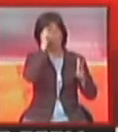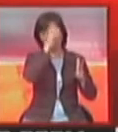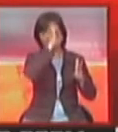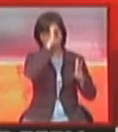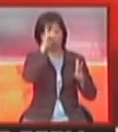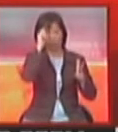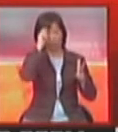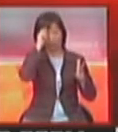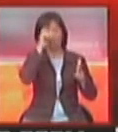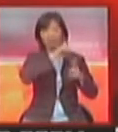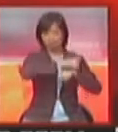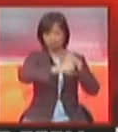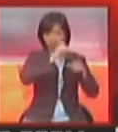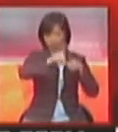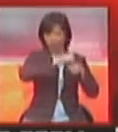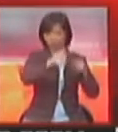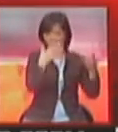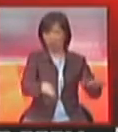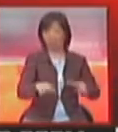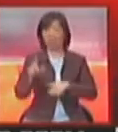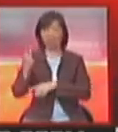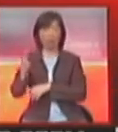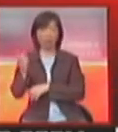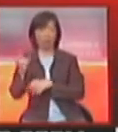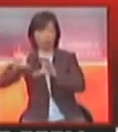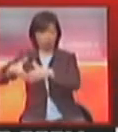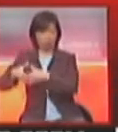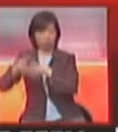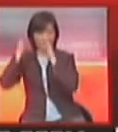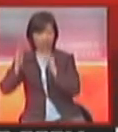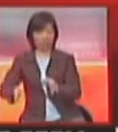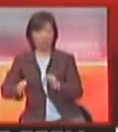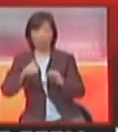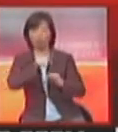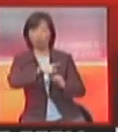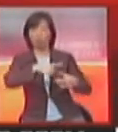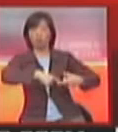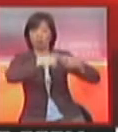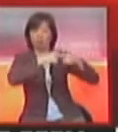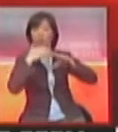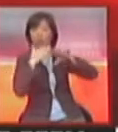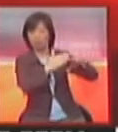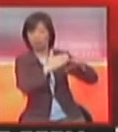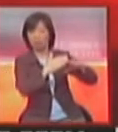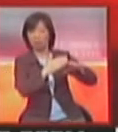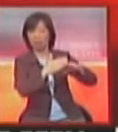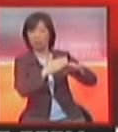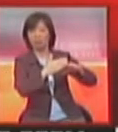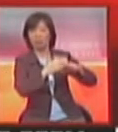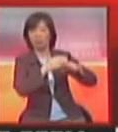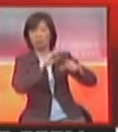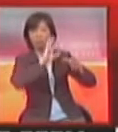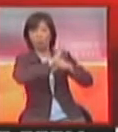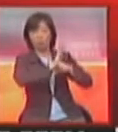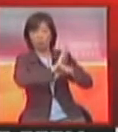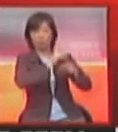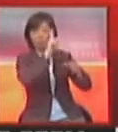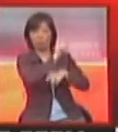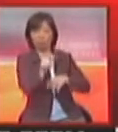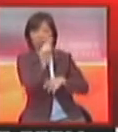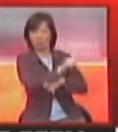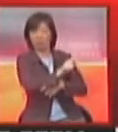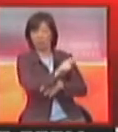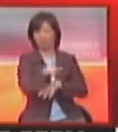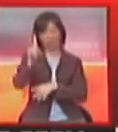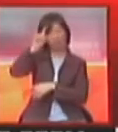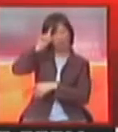Erwin Tulfo. Ang desisyon ng MTRCB na ilagay sa preventive suspension ng T3 ay questionable sa kung